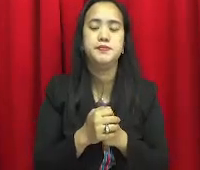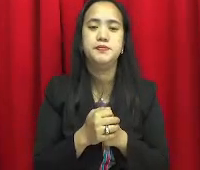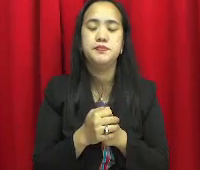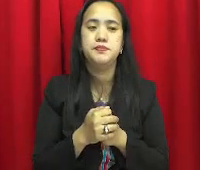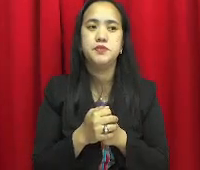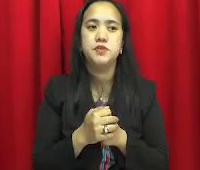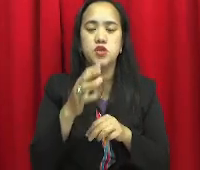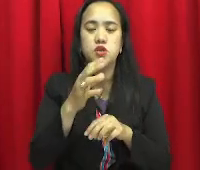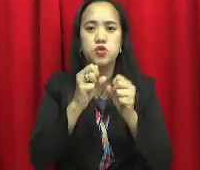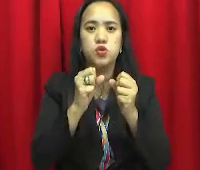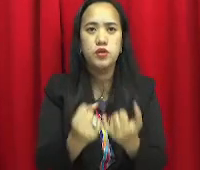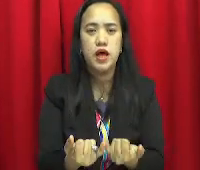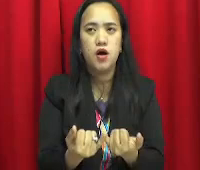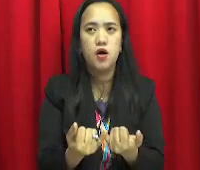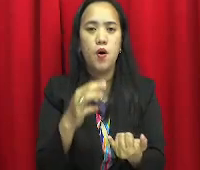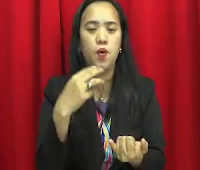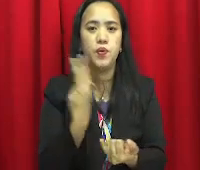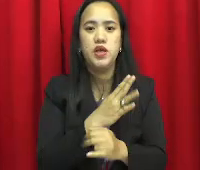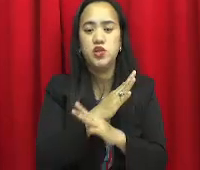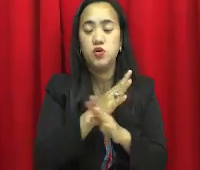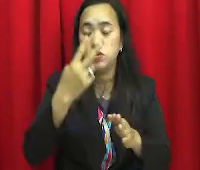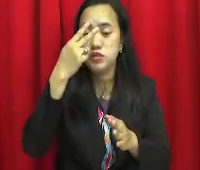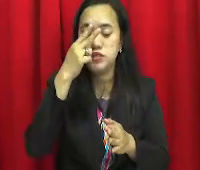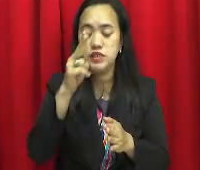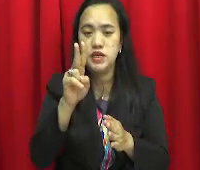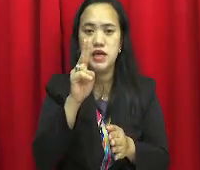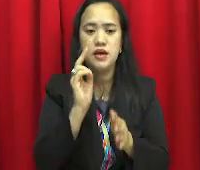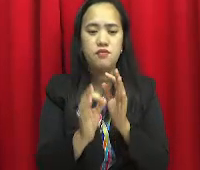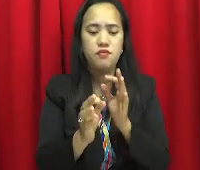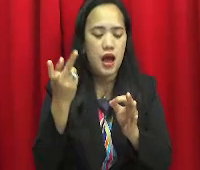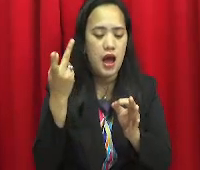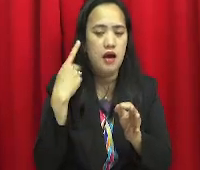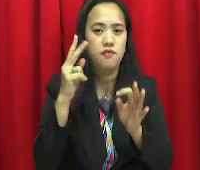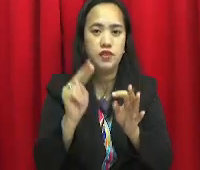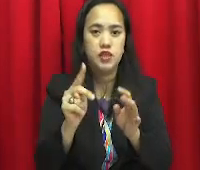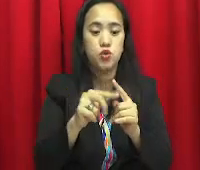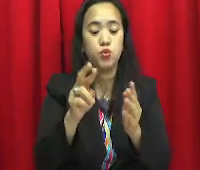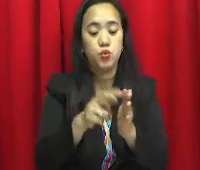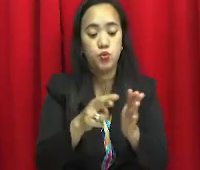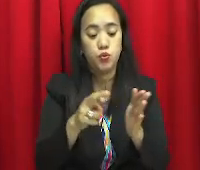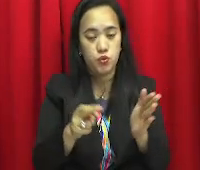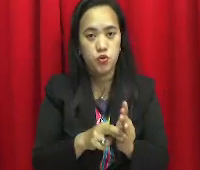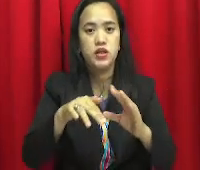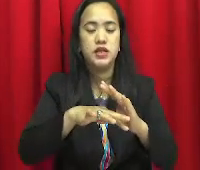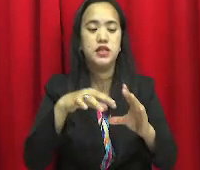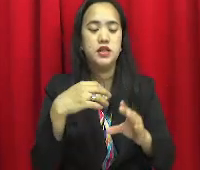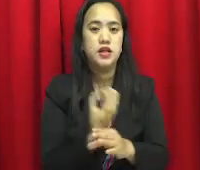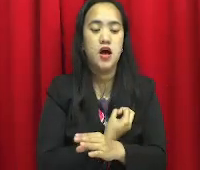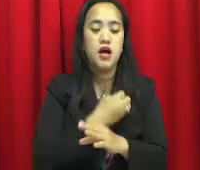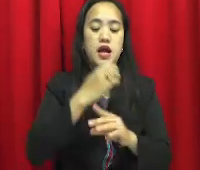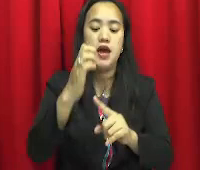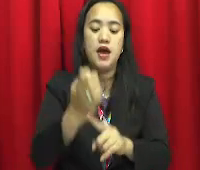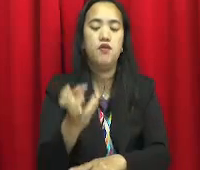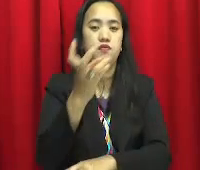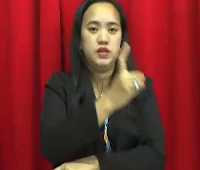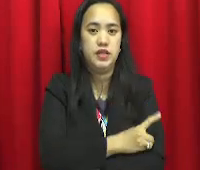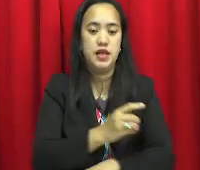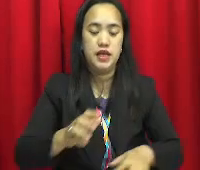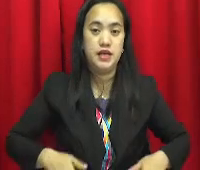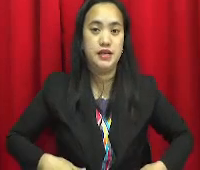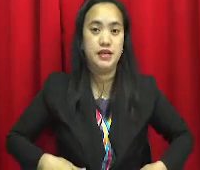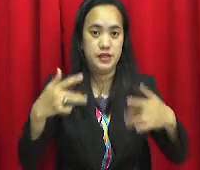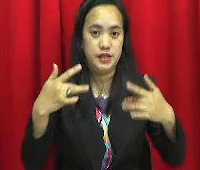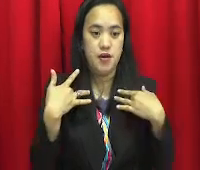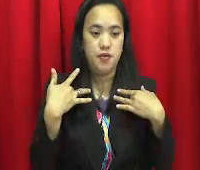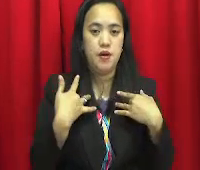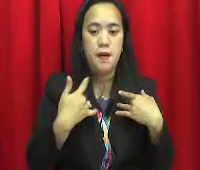pala tayong role na dapat nating gampanan. Sa araw-araw, pag pinabayaan mo yon, because naka-cruise control